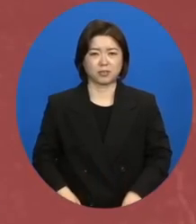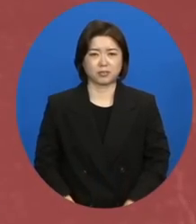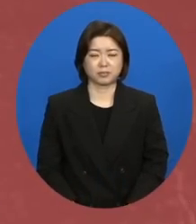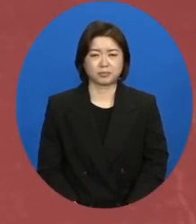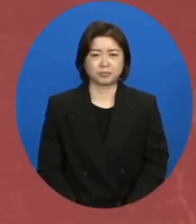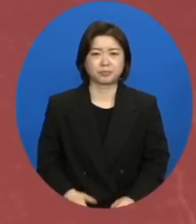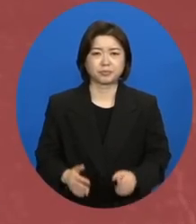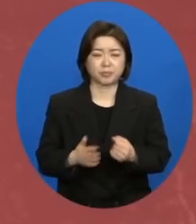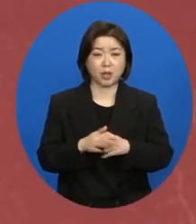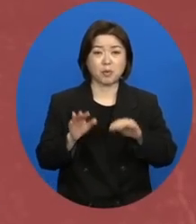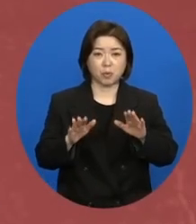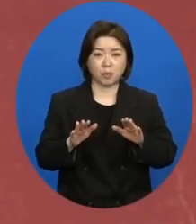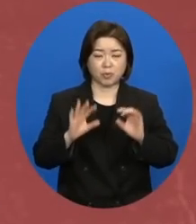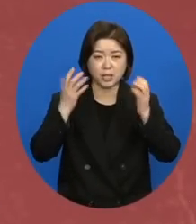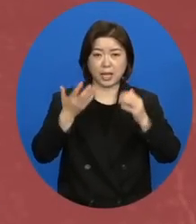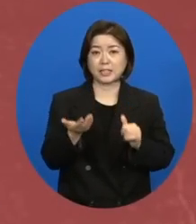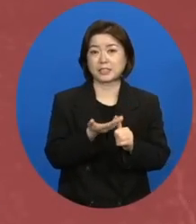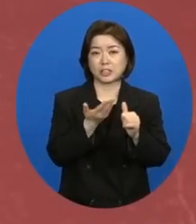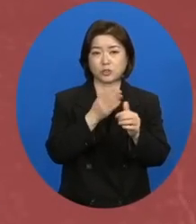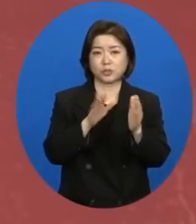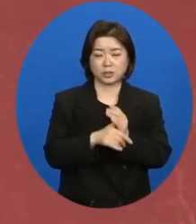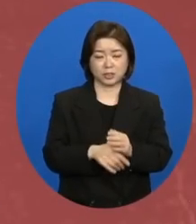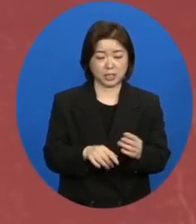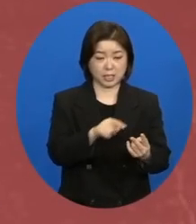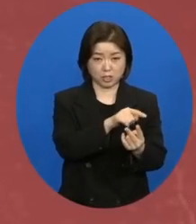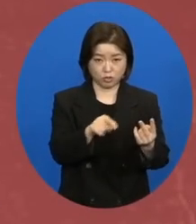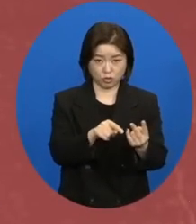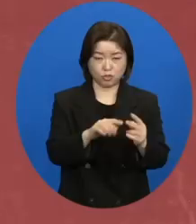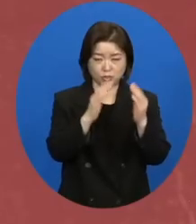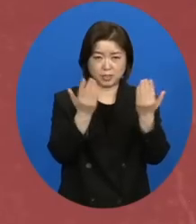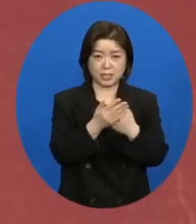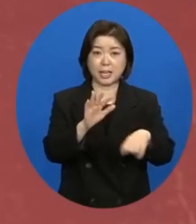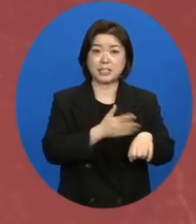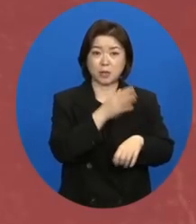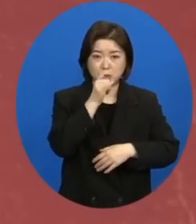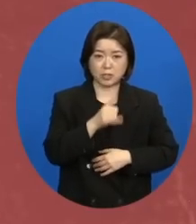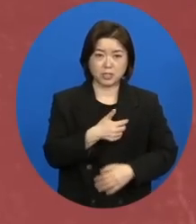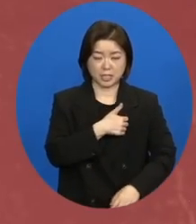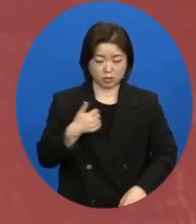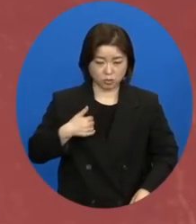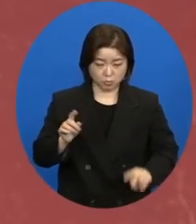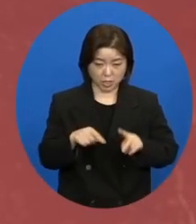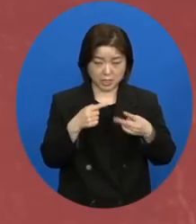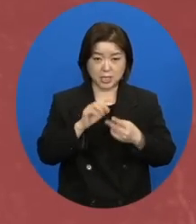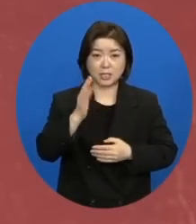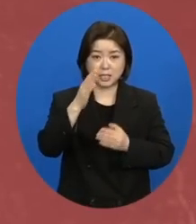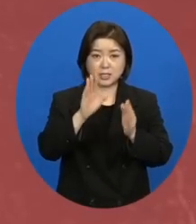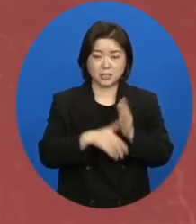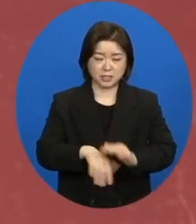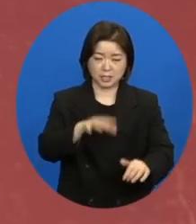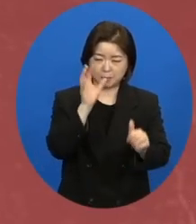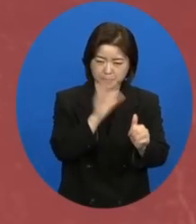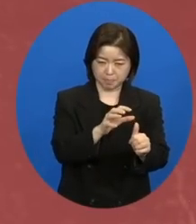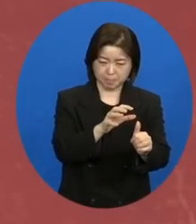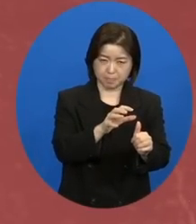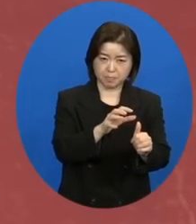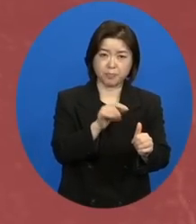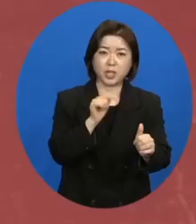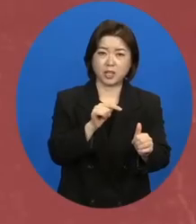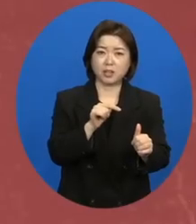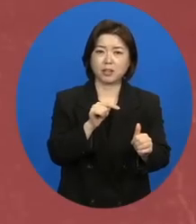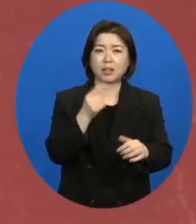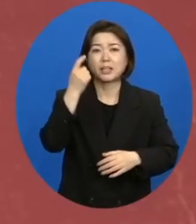그래서 한번 우리가 애들 기를 때는 둘 다 잘못했을 때 충분히 이해가 됐을 때 혼을 내는 거로